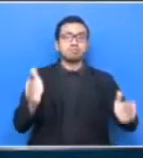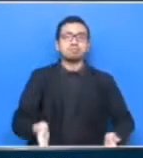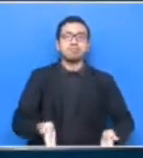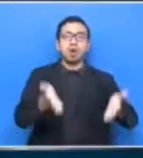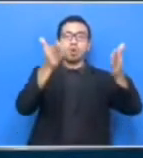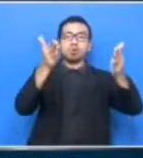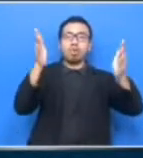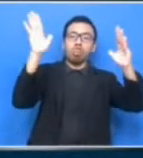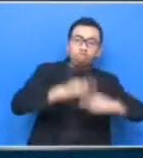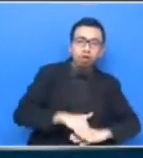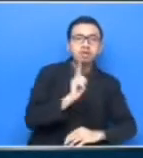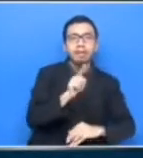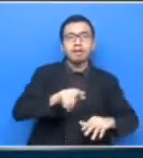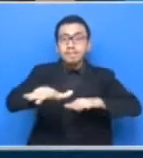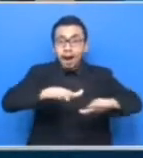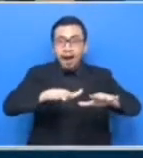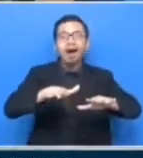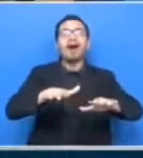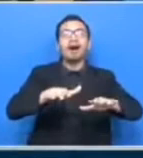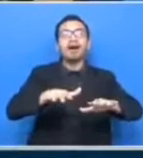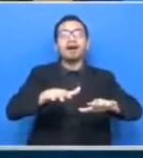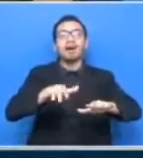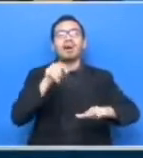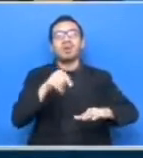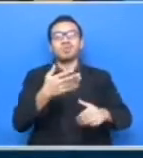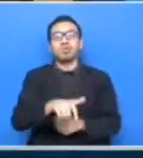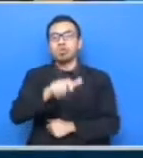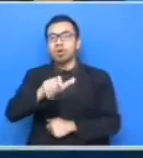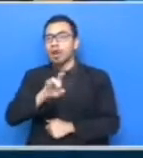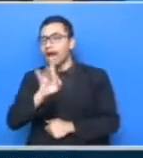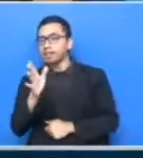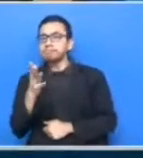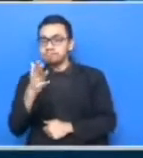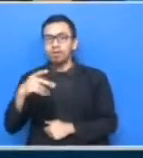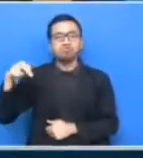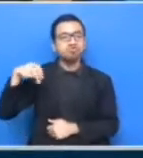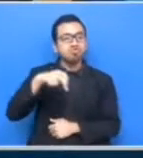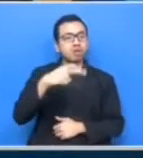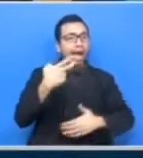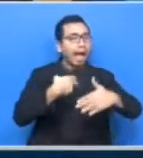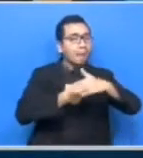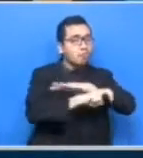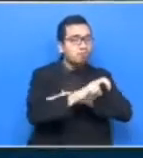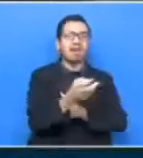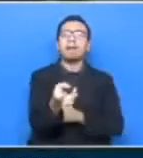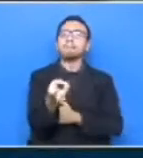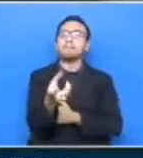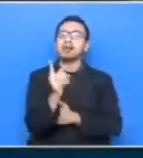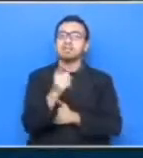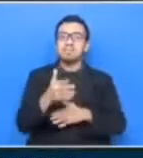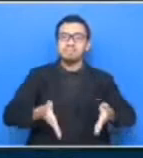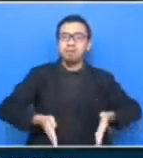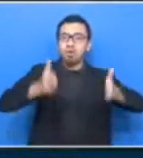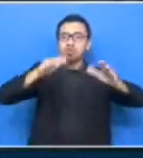banyak memang eh hal-hal Yang eh mudah dilalui oleh eh pasien jika seandainya ada keinginan dan ini pasien